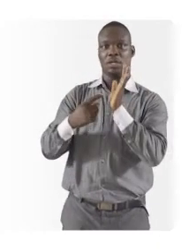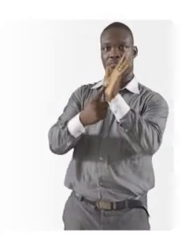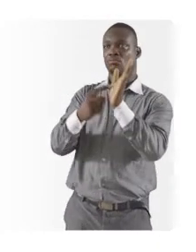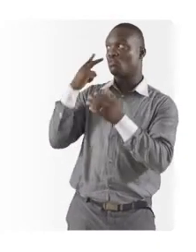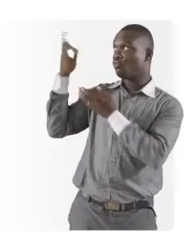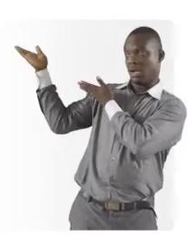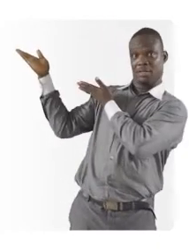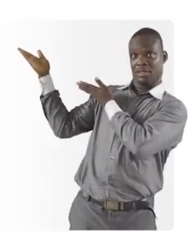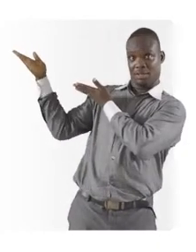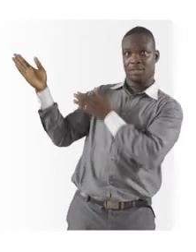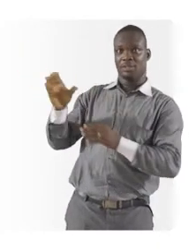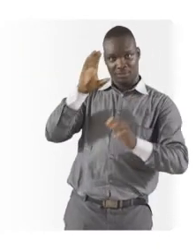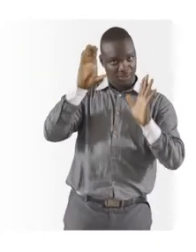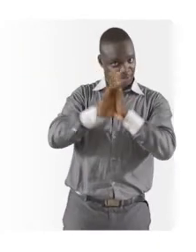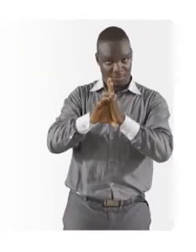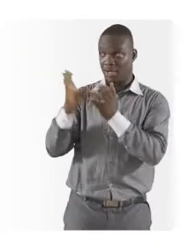ce schéma.